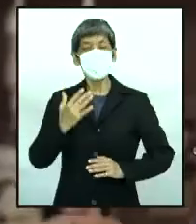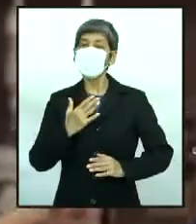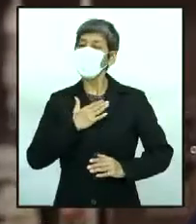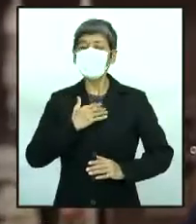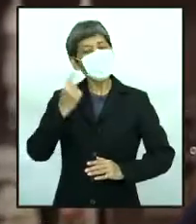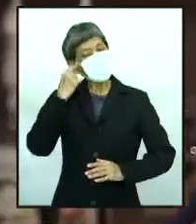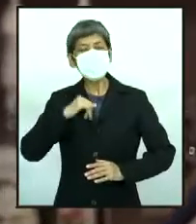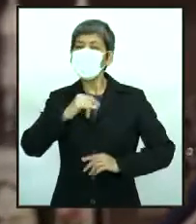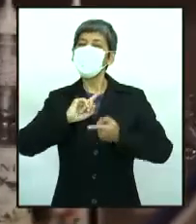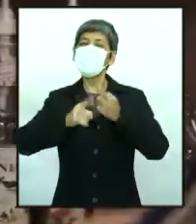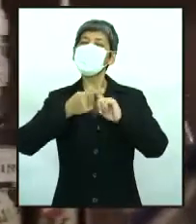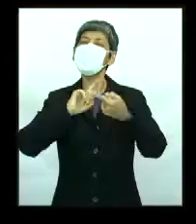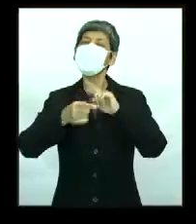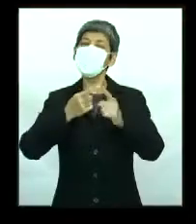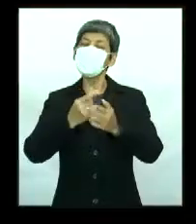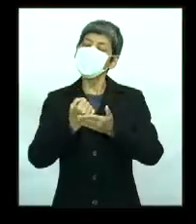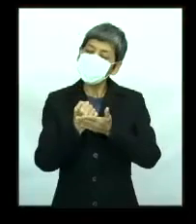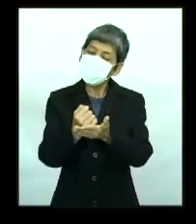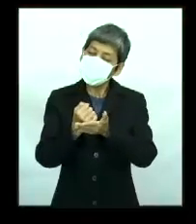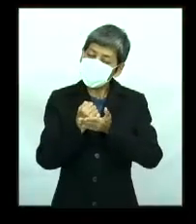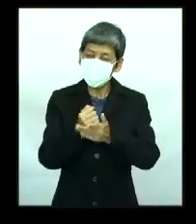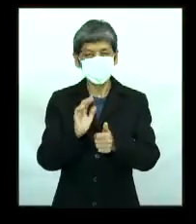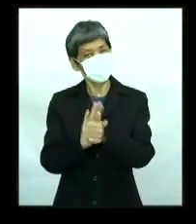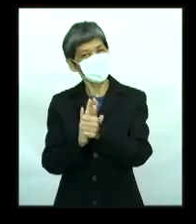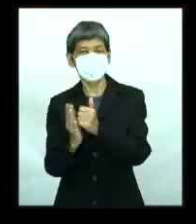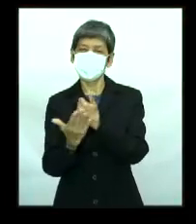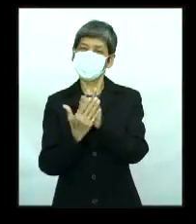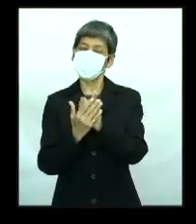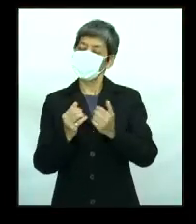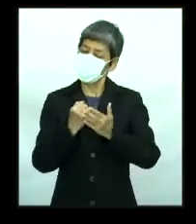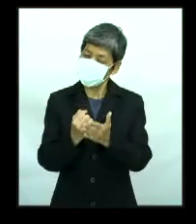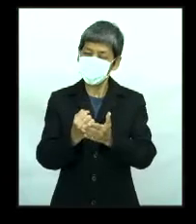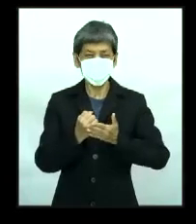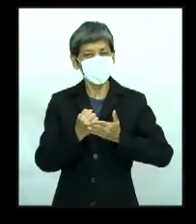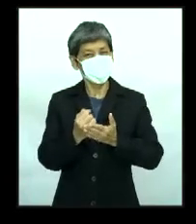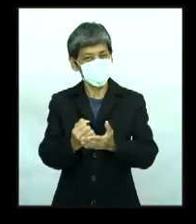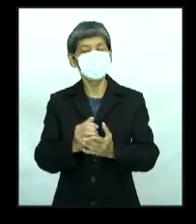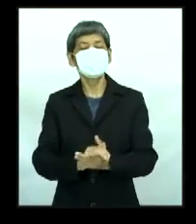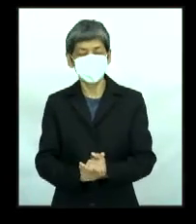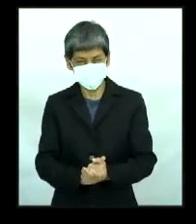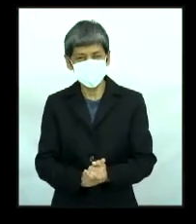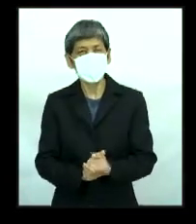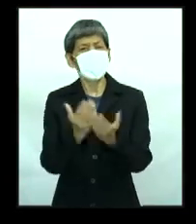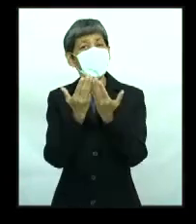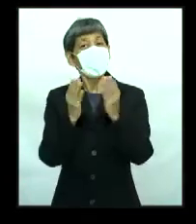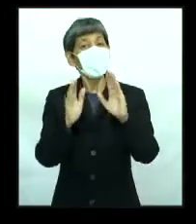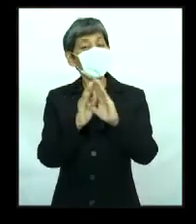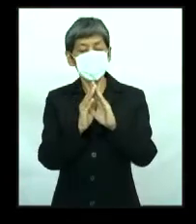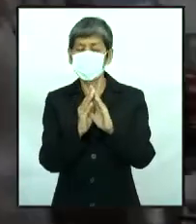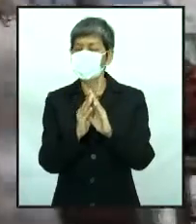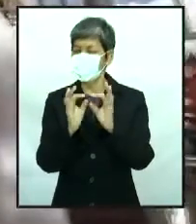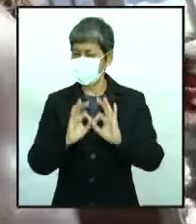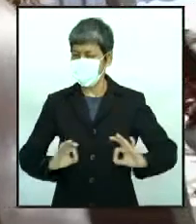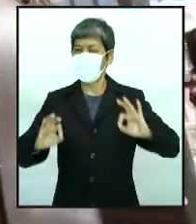ป็นเพื่อนอยู่ด้วยกันแล้วก็เติมเต็มชีวิตด้วยกัน ครอบครัวจะเป็นตัวพัฒนา